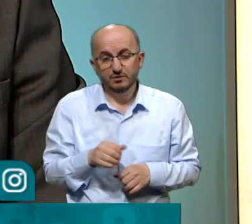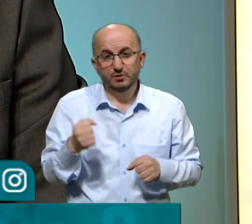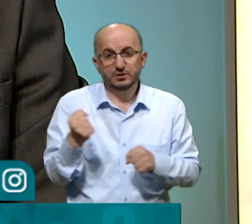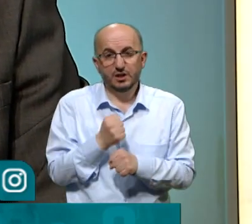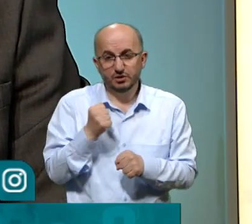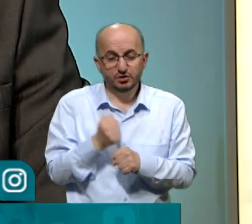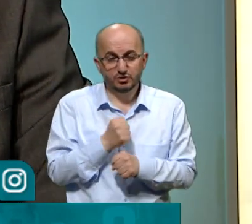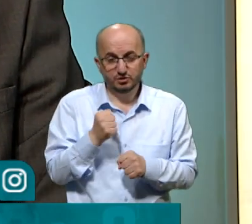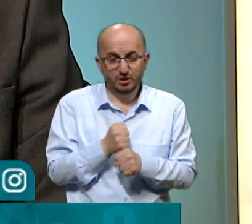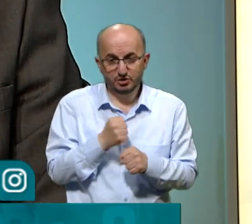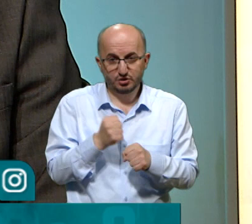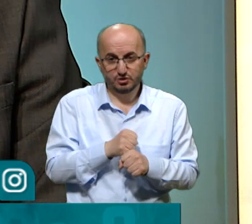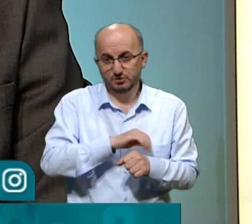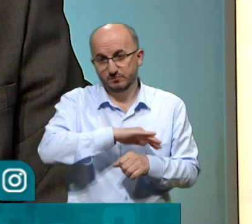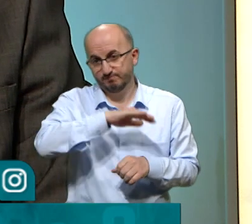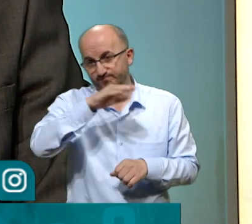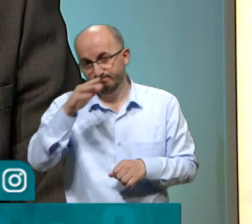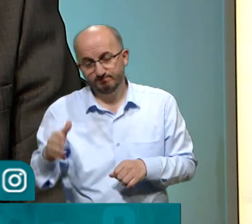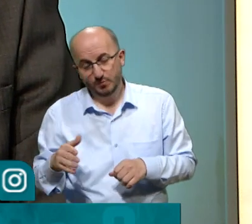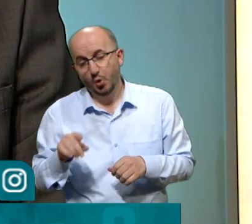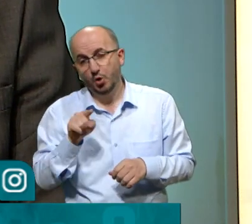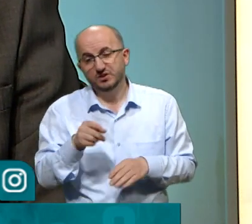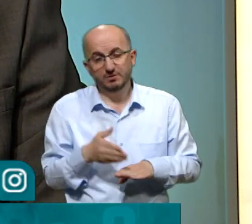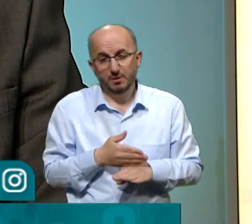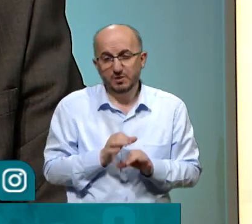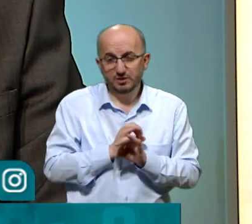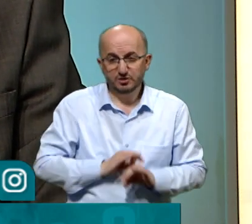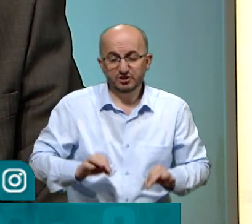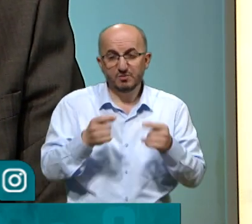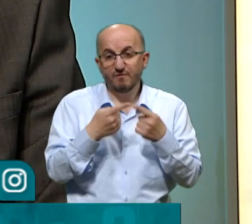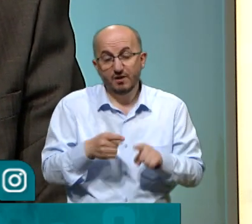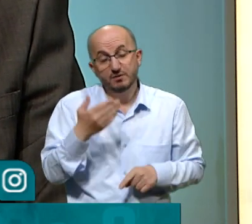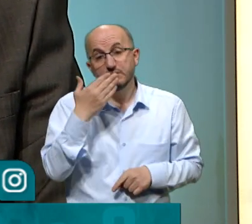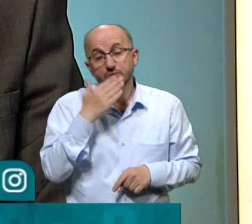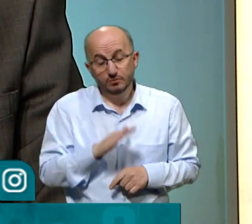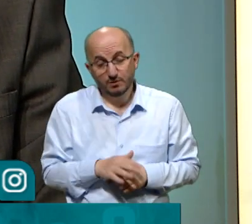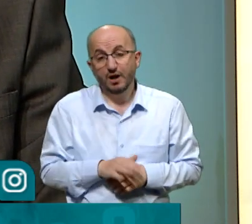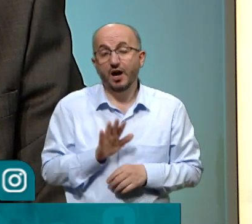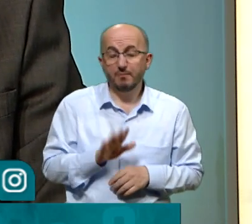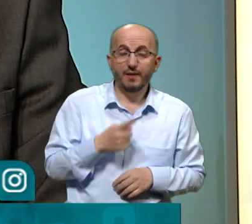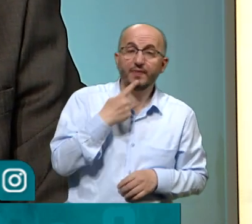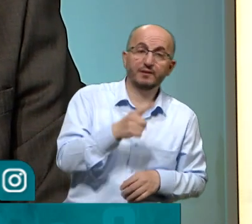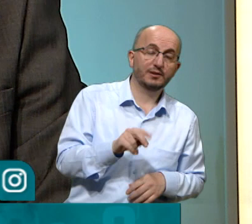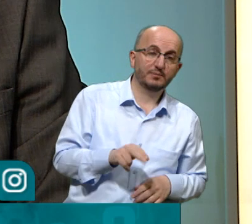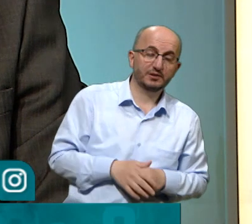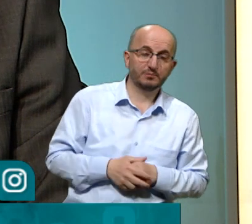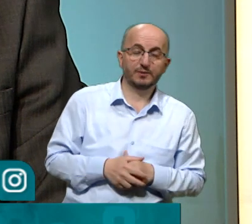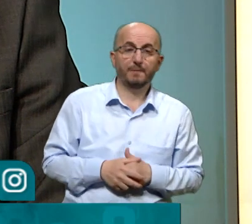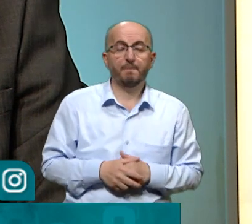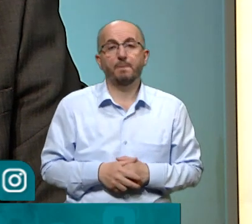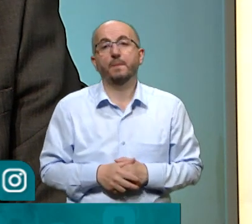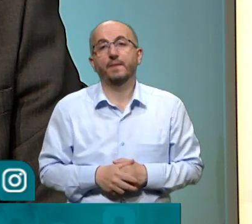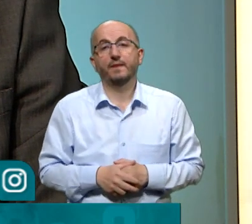de taştır arası taşlaşmış durumda O nedenle bir hiçbir farklılık yok ama dediğim gibi yani